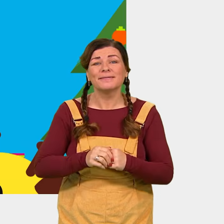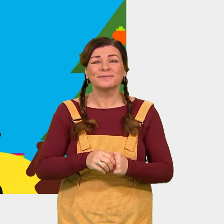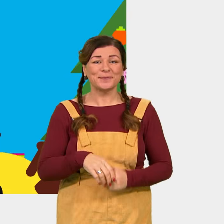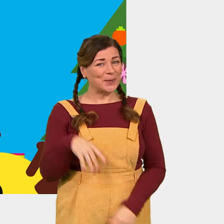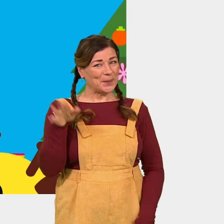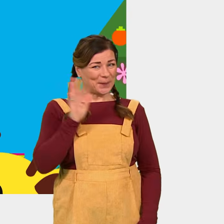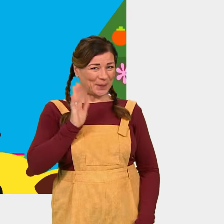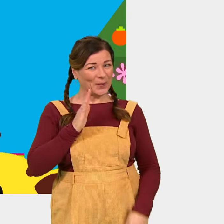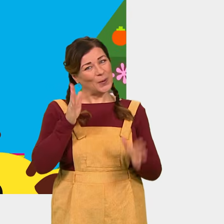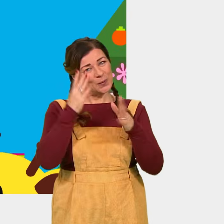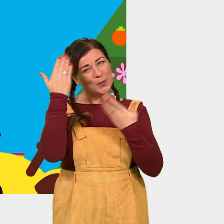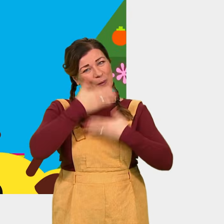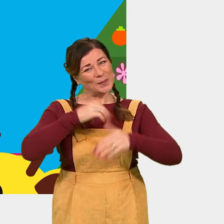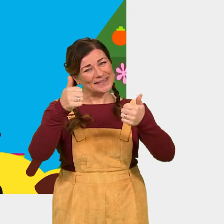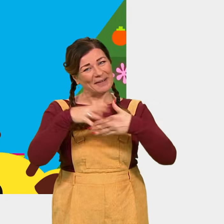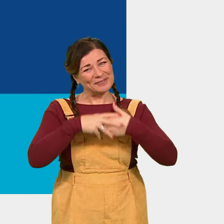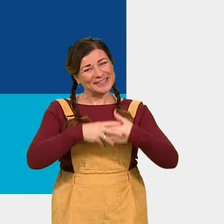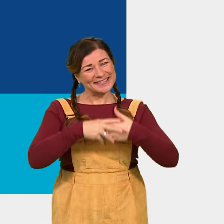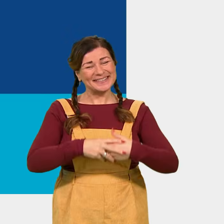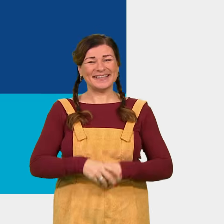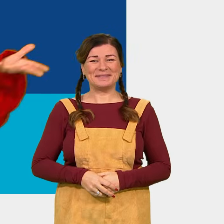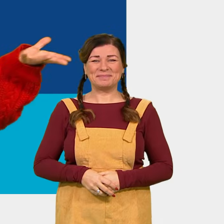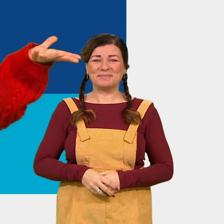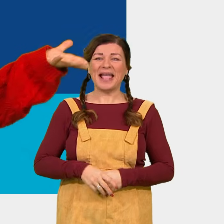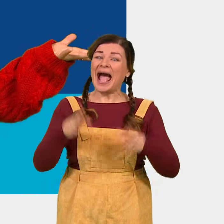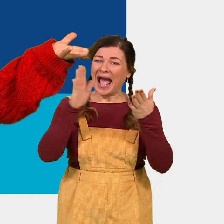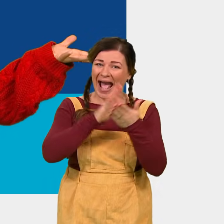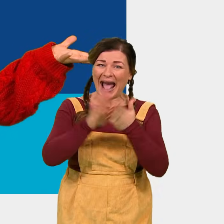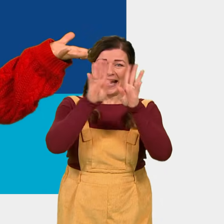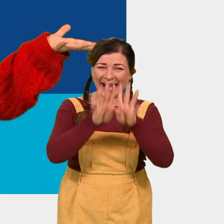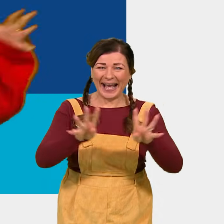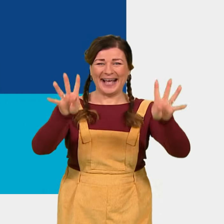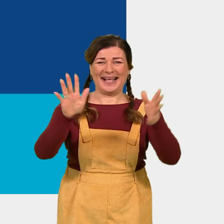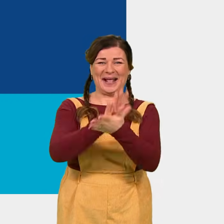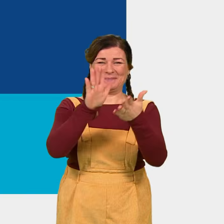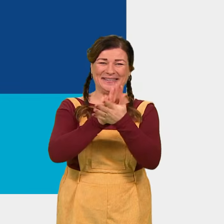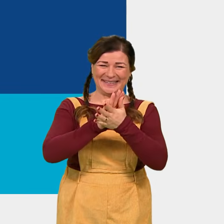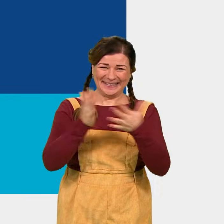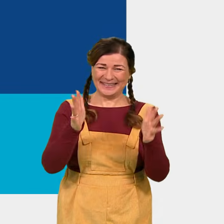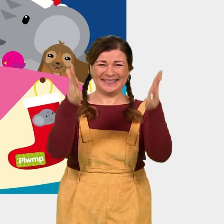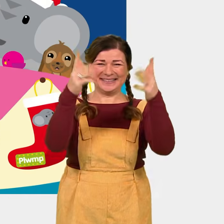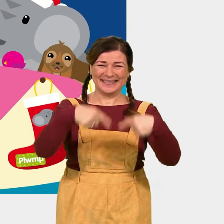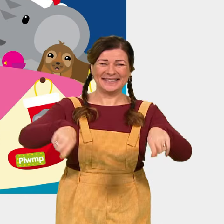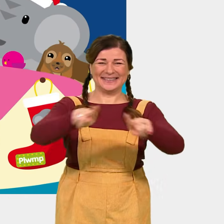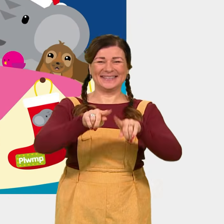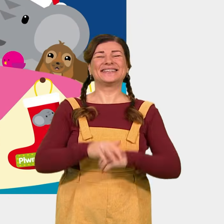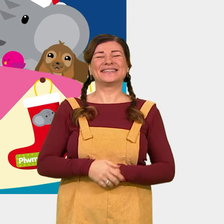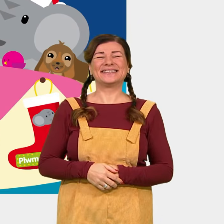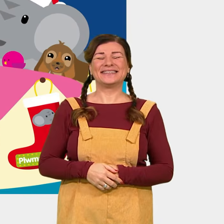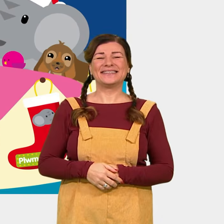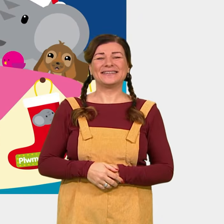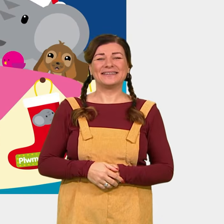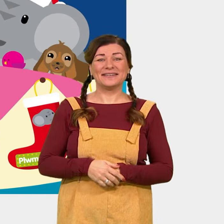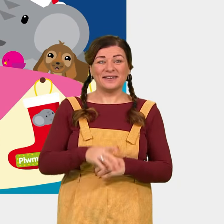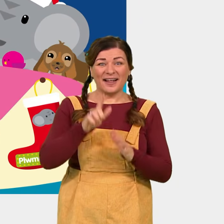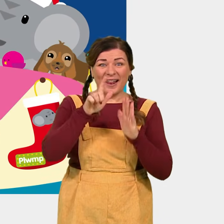da, ffrindiau, atebodd Miriam. A Hanukkah hapus i chi gyd. Pan mae hi'n hwyr